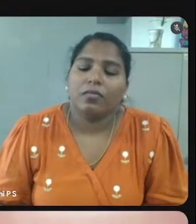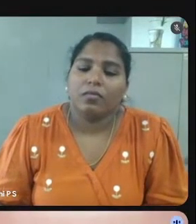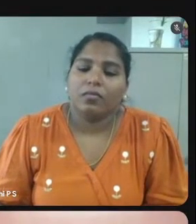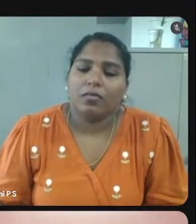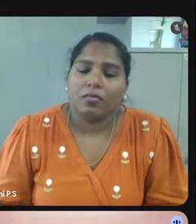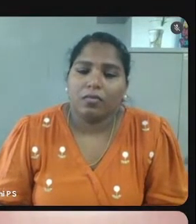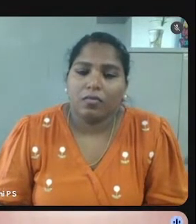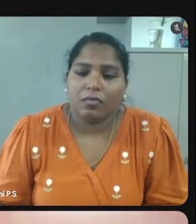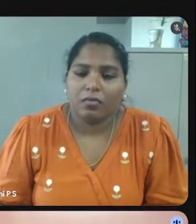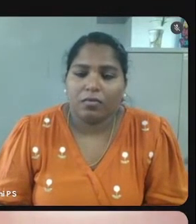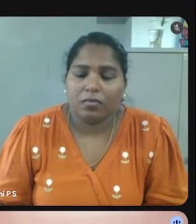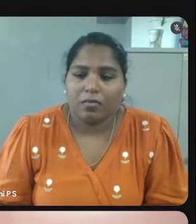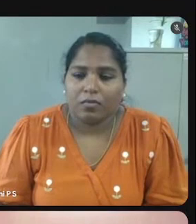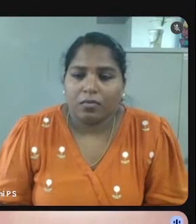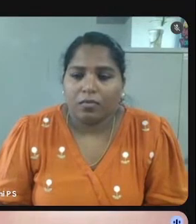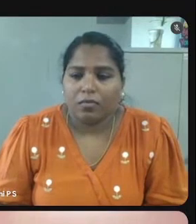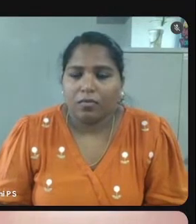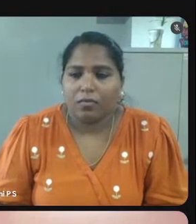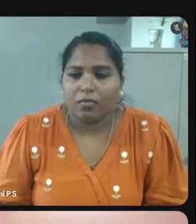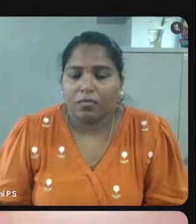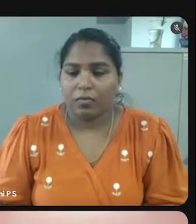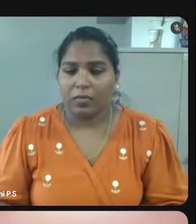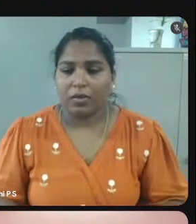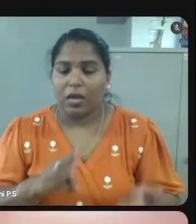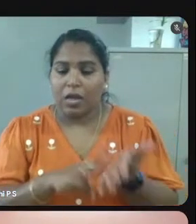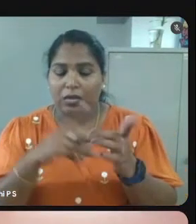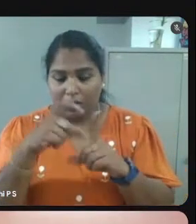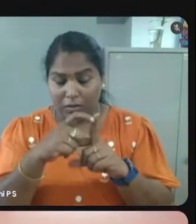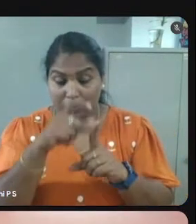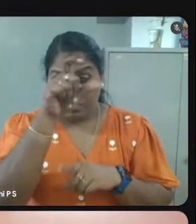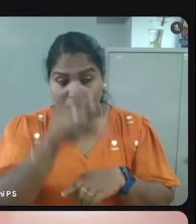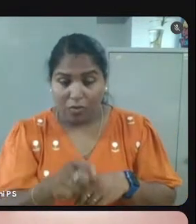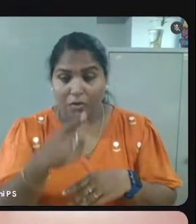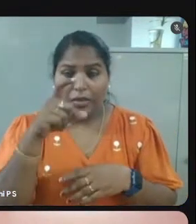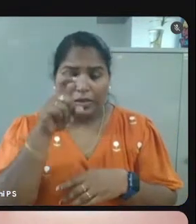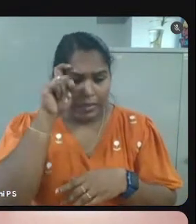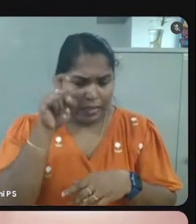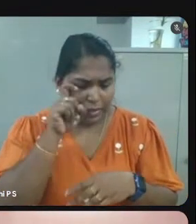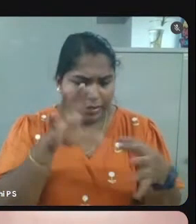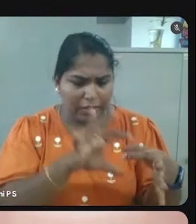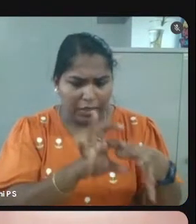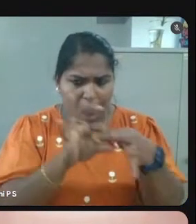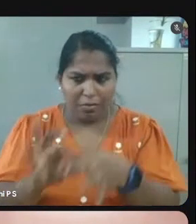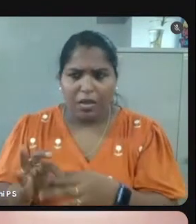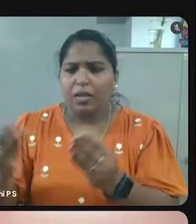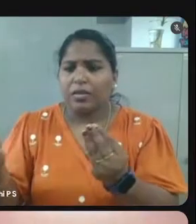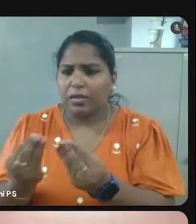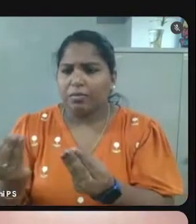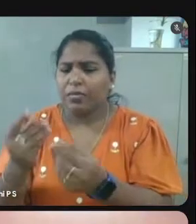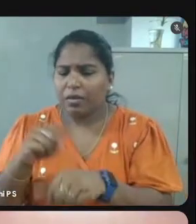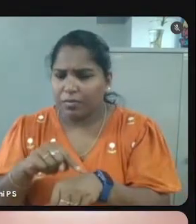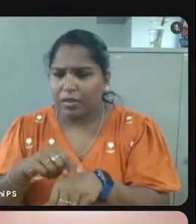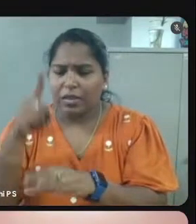നമ്മളിപ്പം ഒരു മസ്കുലർ ഡിസ്ട്രോഫി പേഷ്യൻസിന്റെ സെക്ഷുവാലിറ്റി ആയിട്ട് ഡീൽ ചെയ്യുകയാണെങ്കിൽ ബേസിക്കലി കൺസിഡർ ചെയ്യേണ്ട 4 കാര്യങ്ങൾ